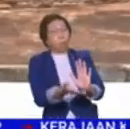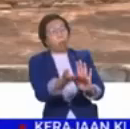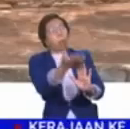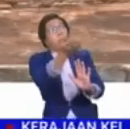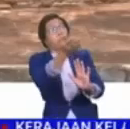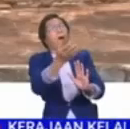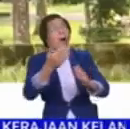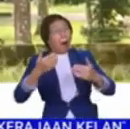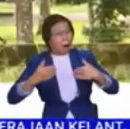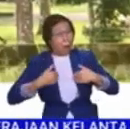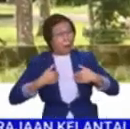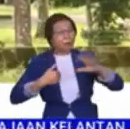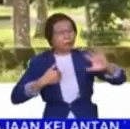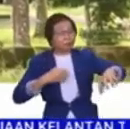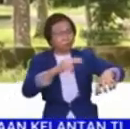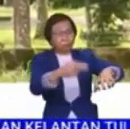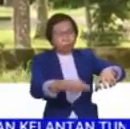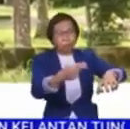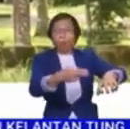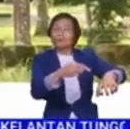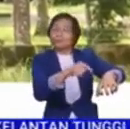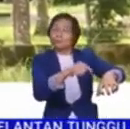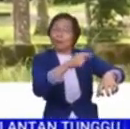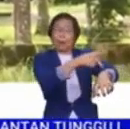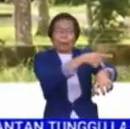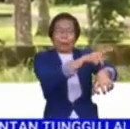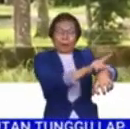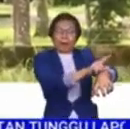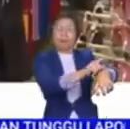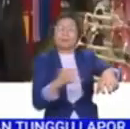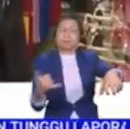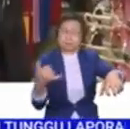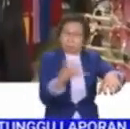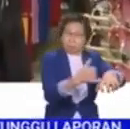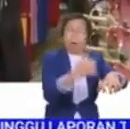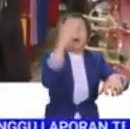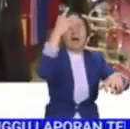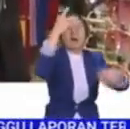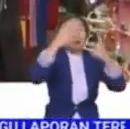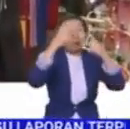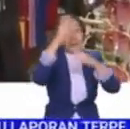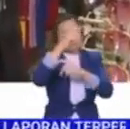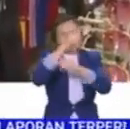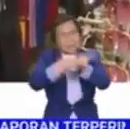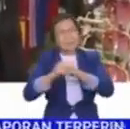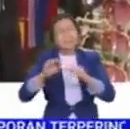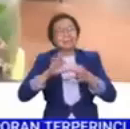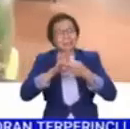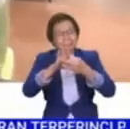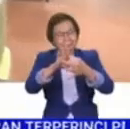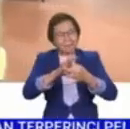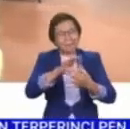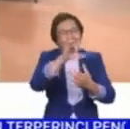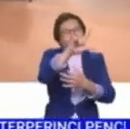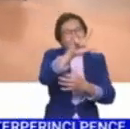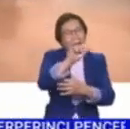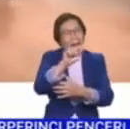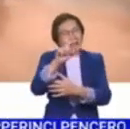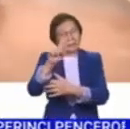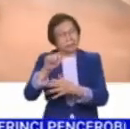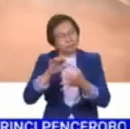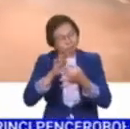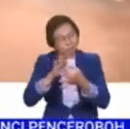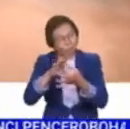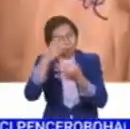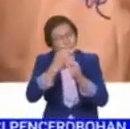turut didorong gelembung pelancongan di pulau Langkawi kerajaan Negeri turut bekerja sama dengan lembaga pembangunan Langkawi legal